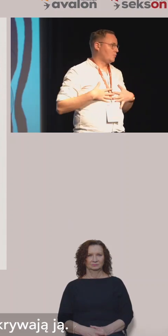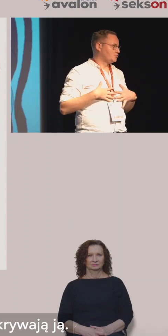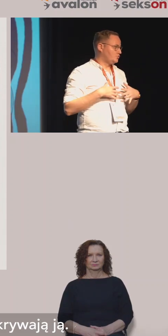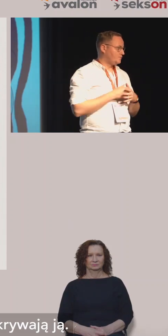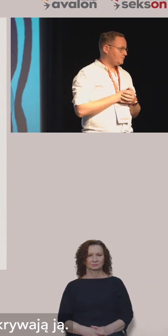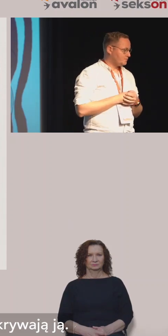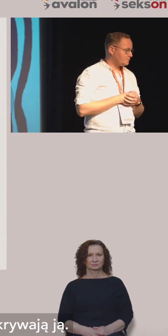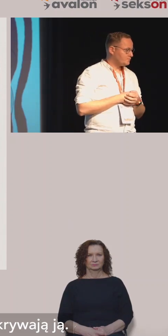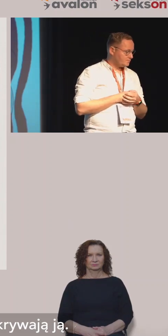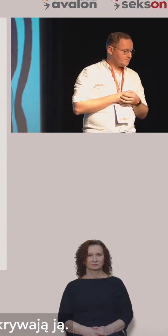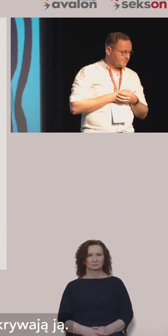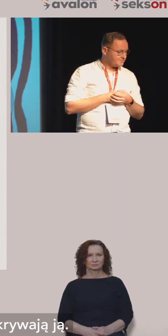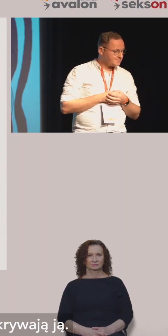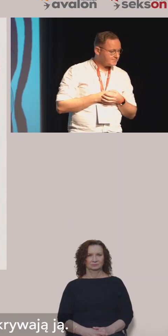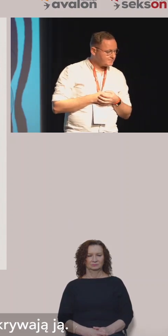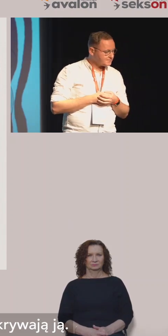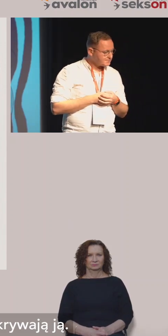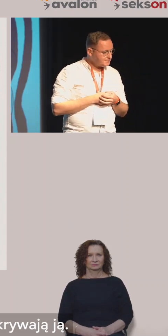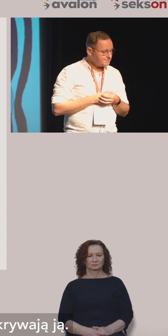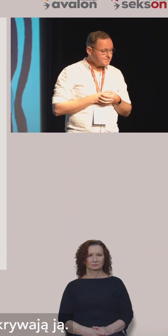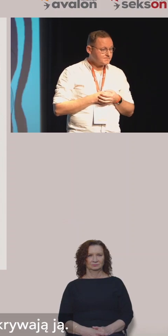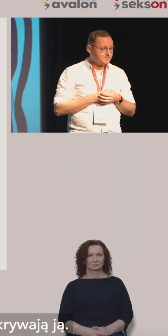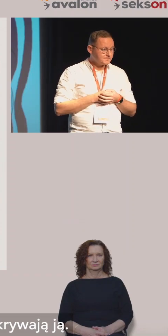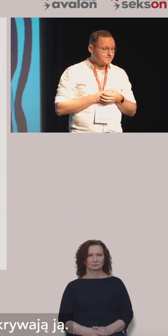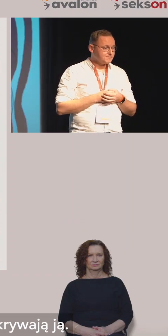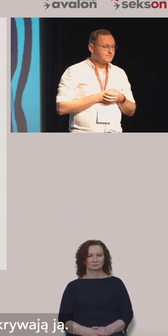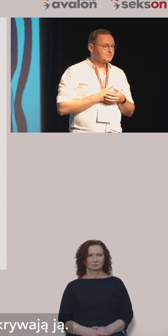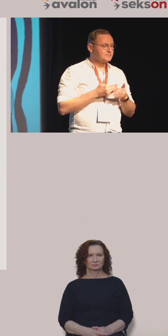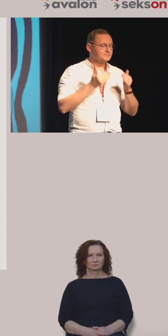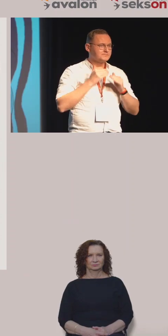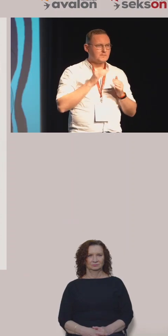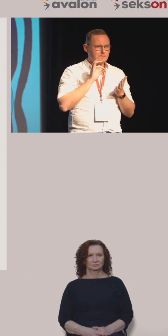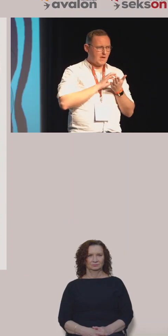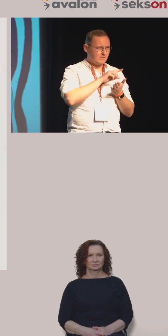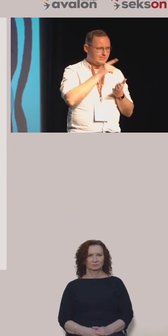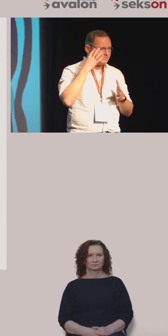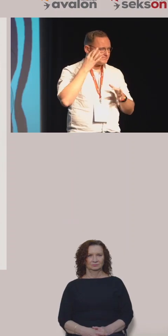szybko poznają własną tożsamość, szybko odkrywają ją.